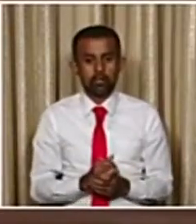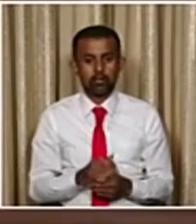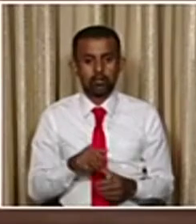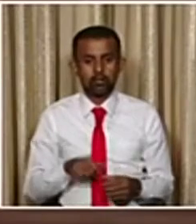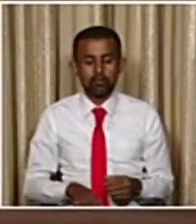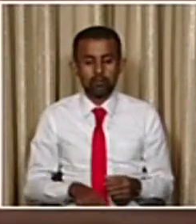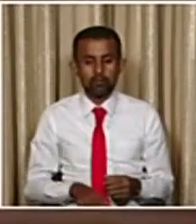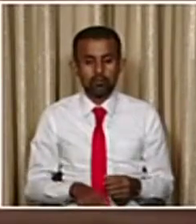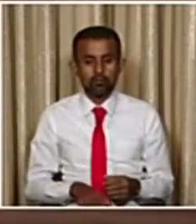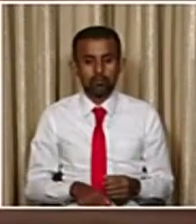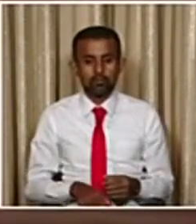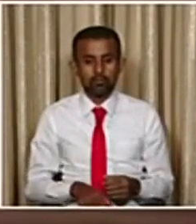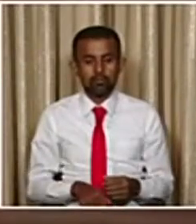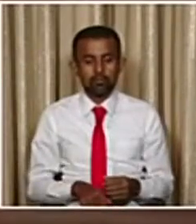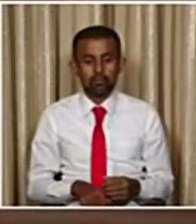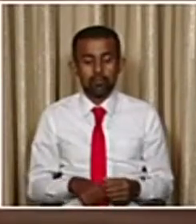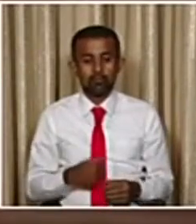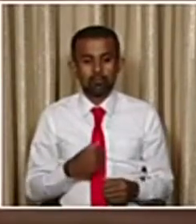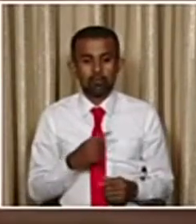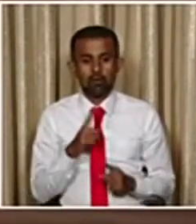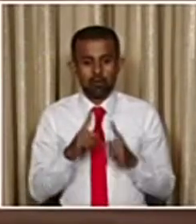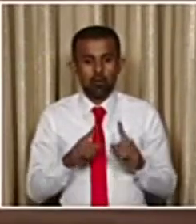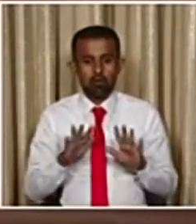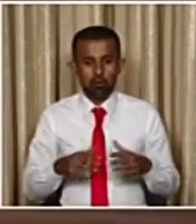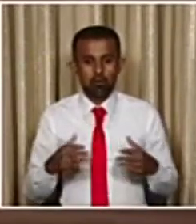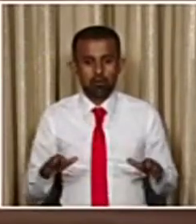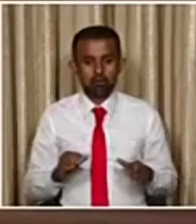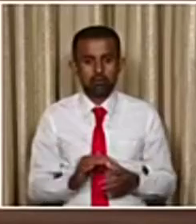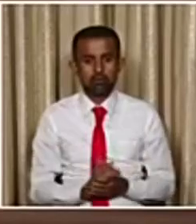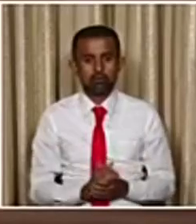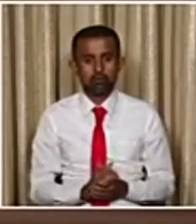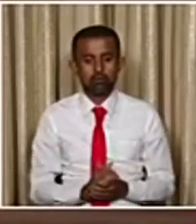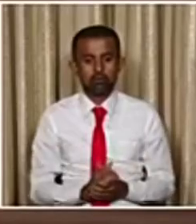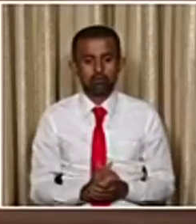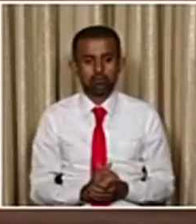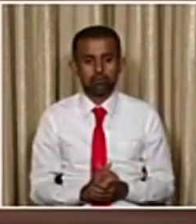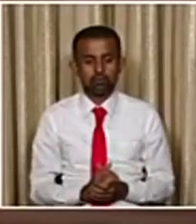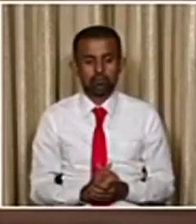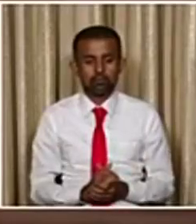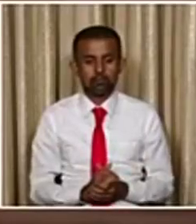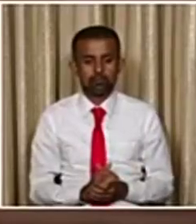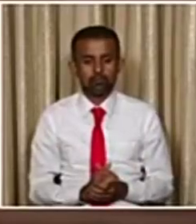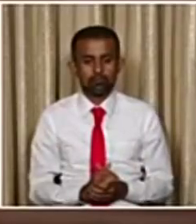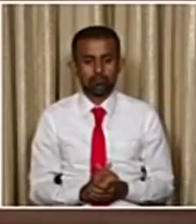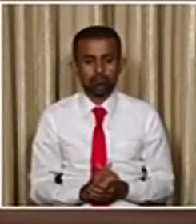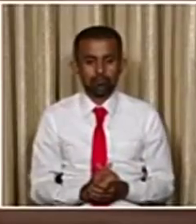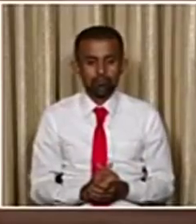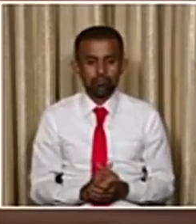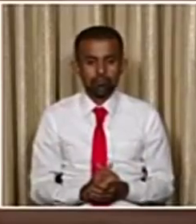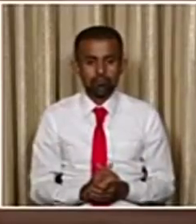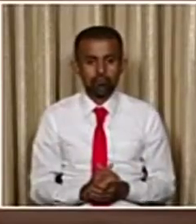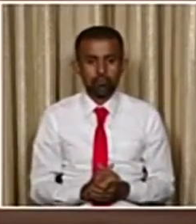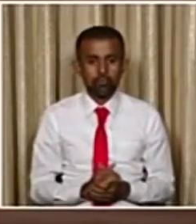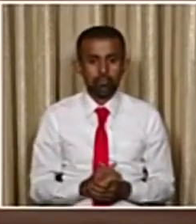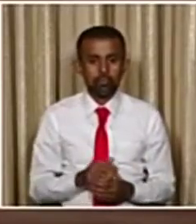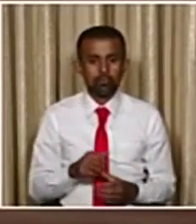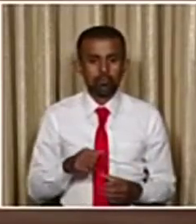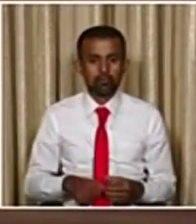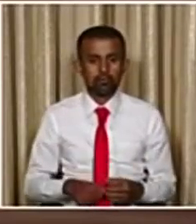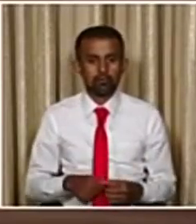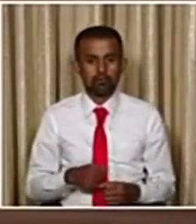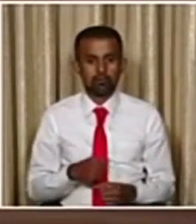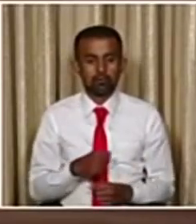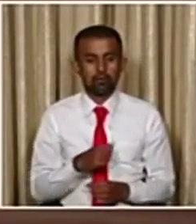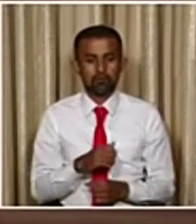ගියාම විශේෂයෙන්ම මගේ කතාව අවසන් කරන්න ප්‍රථමයෙන් විශේෂයෙන්ම මේ රජයේ සීමාව තුළ